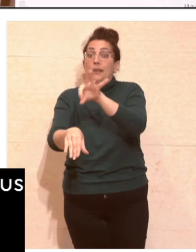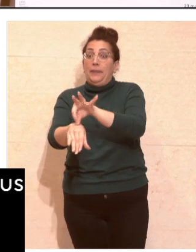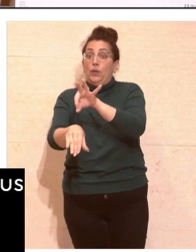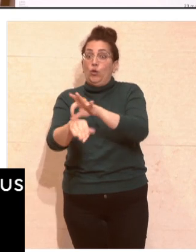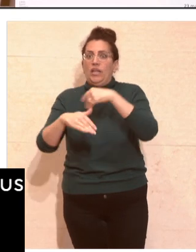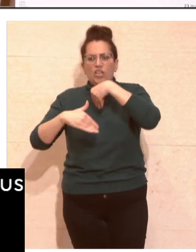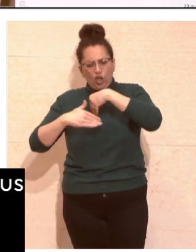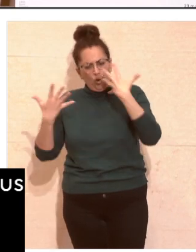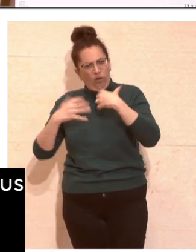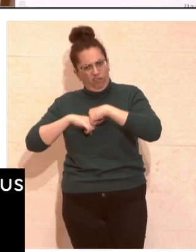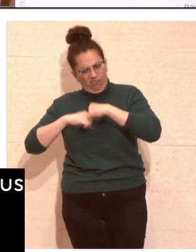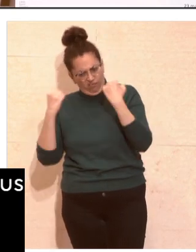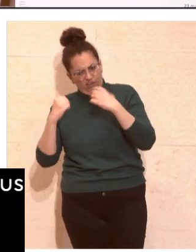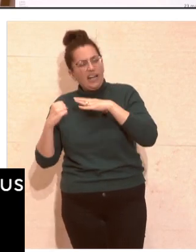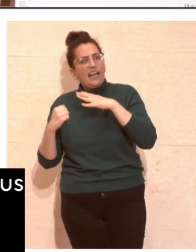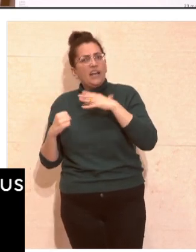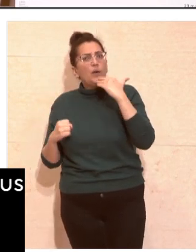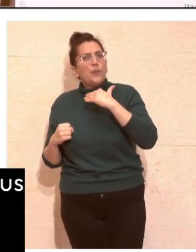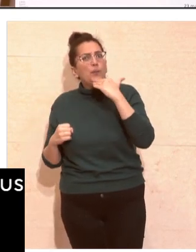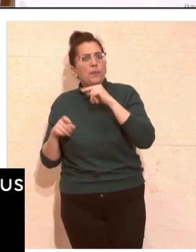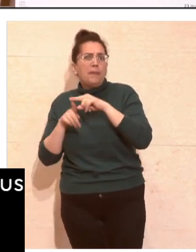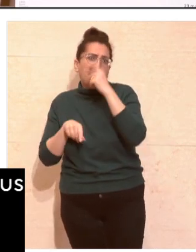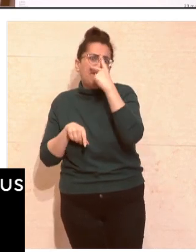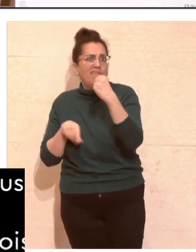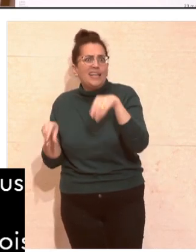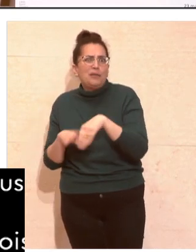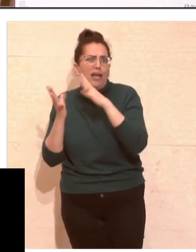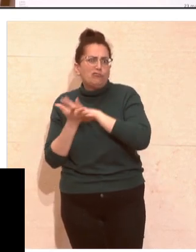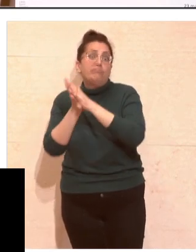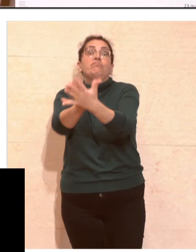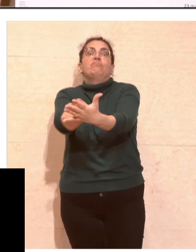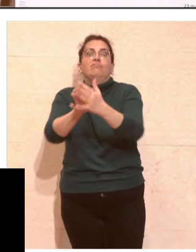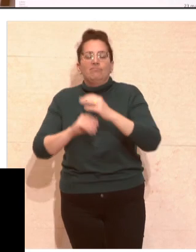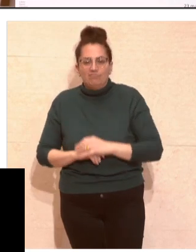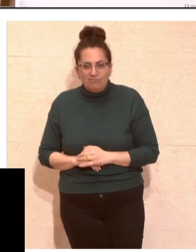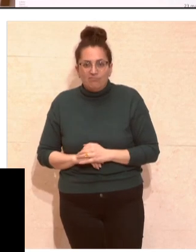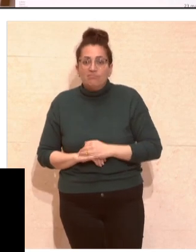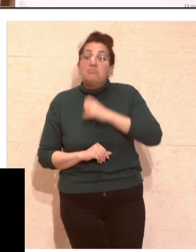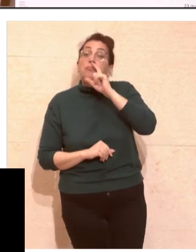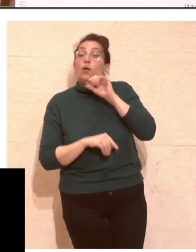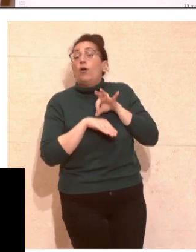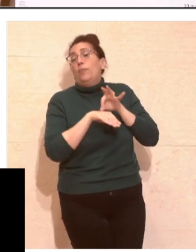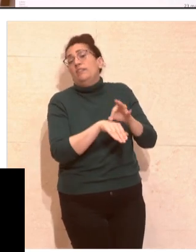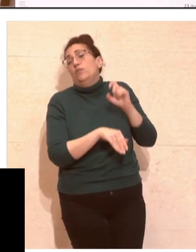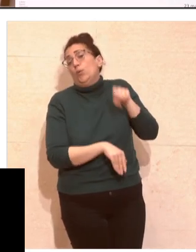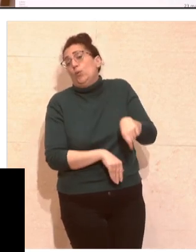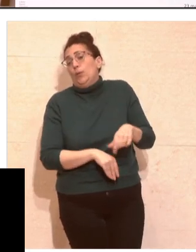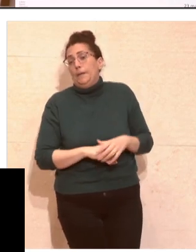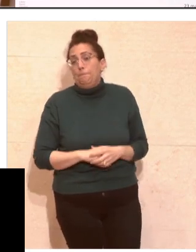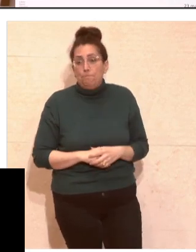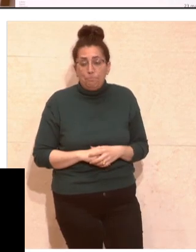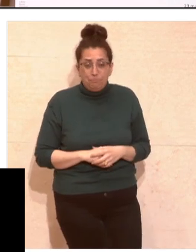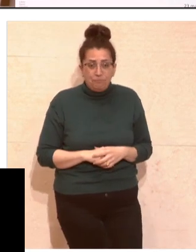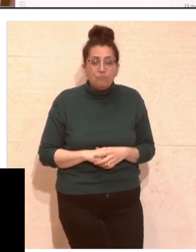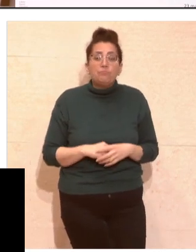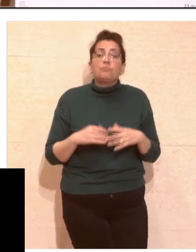fois, transformation, vitesse grand V. Le pourquoi d'accompagner les parents là-dedans. Donc, entrer en dialogue, je vous